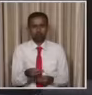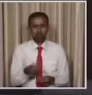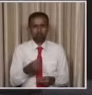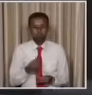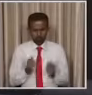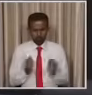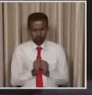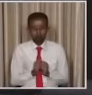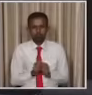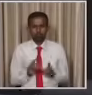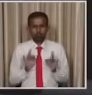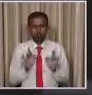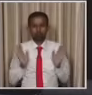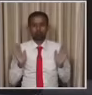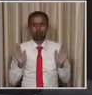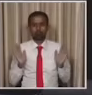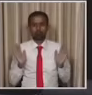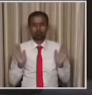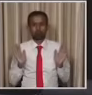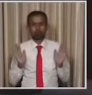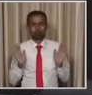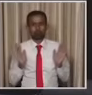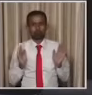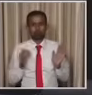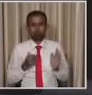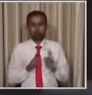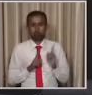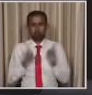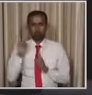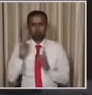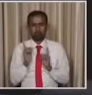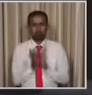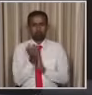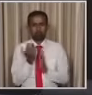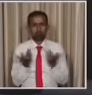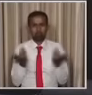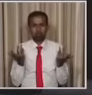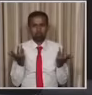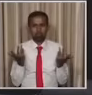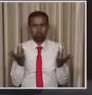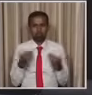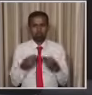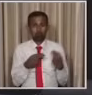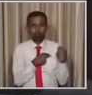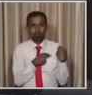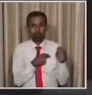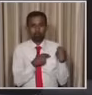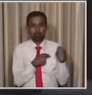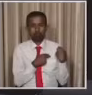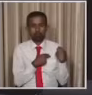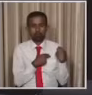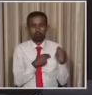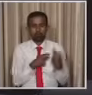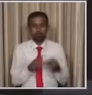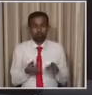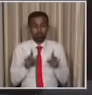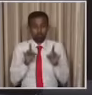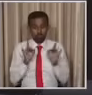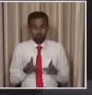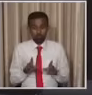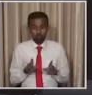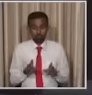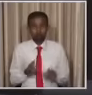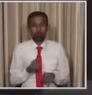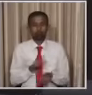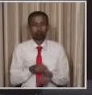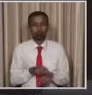යුතු කාර්යභාරය අපි කළ යුතුයි. ඒක අපිට පැහැර අරින්න අයිතියක් නැහැ. අපේ වගකීම නිසියාකාරව නිසි